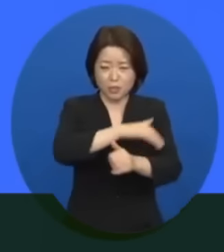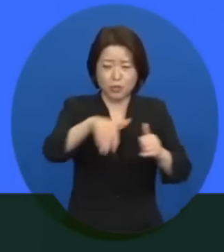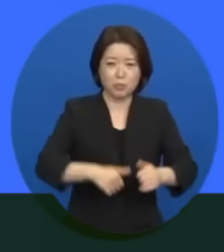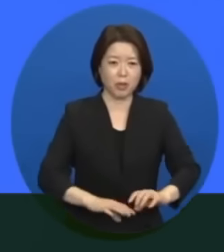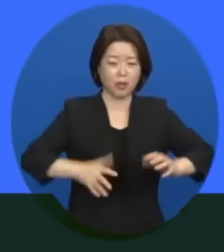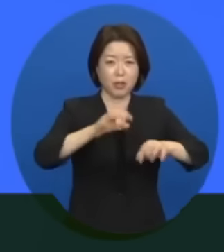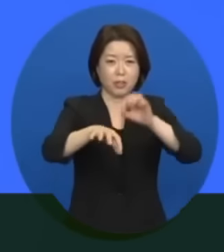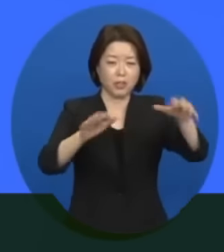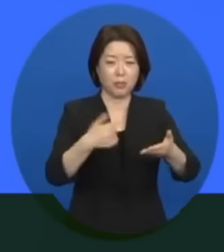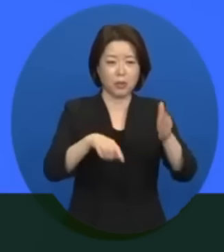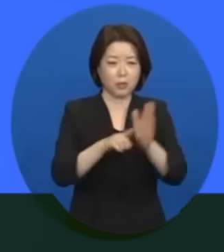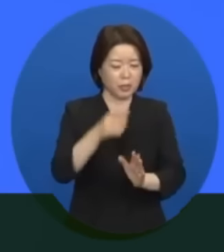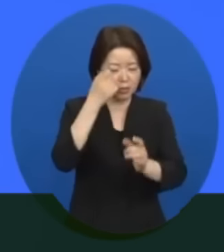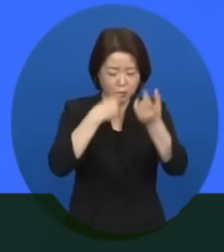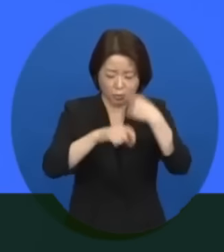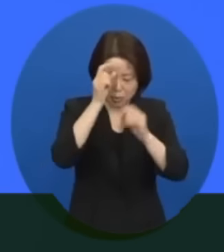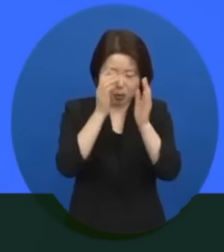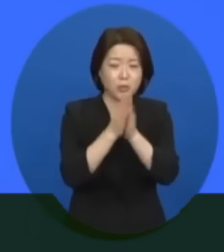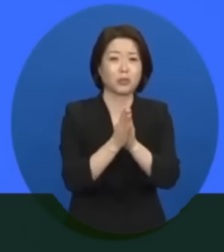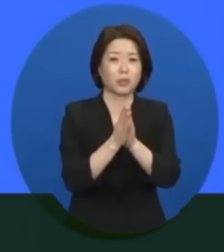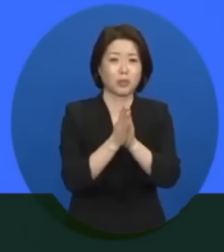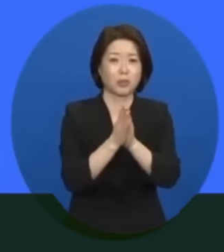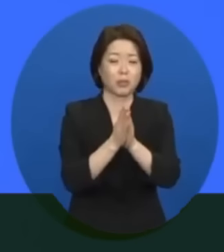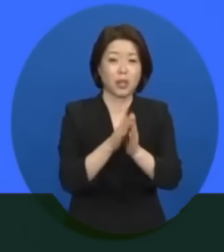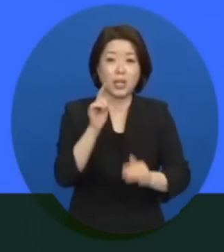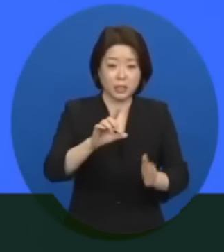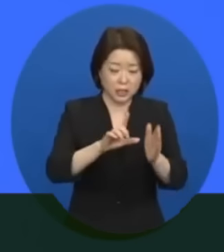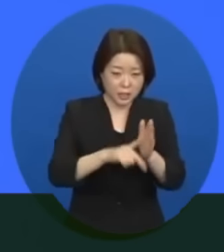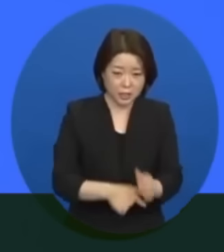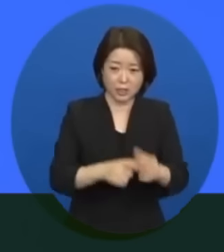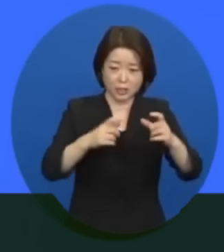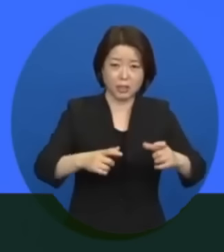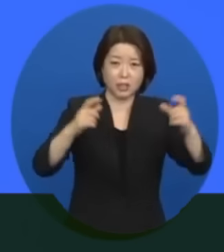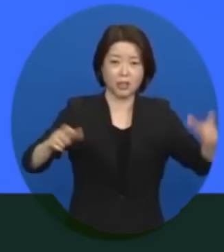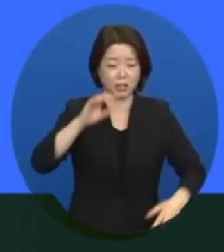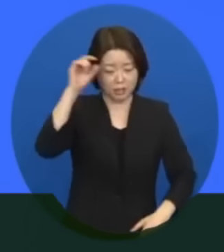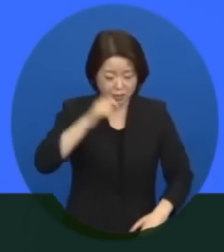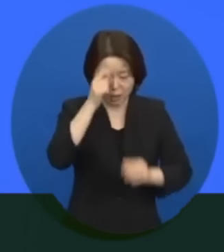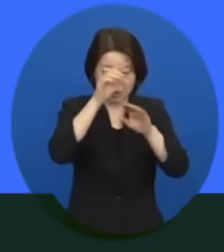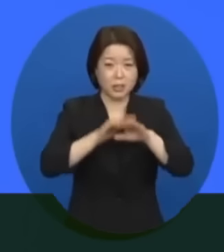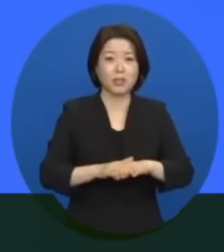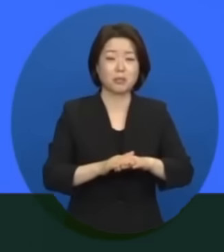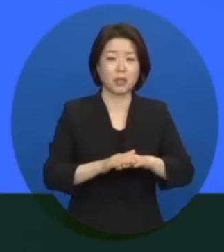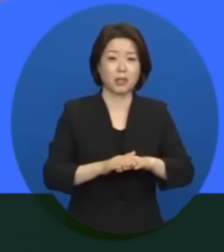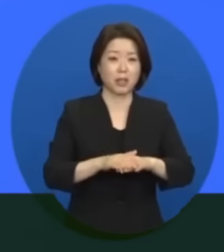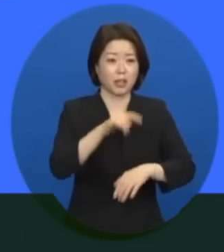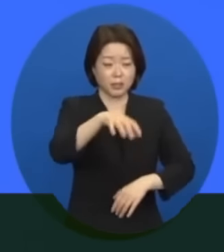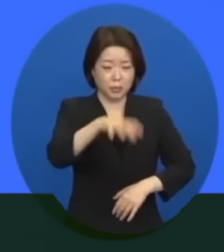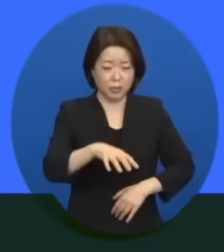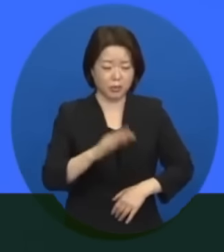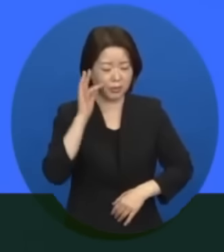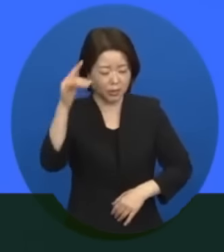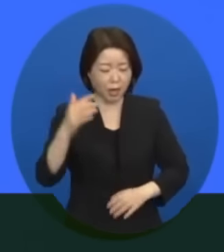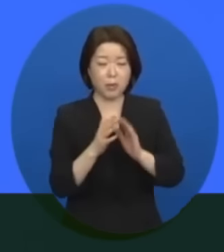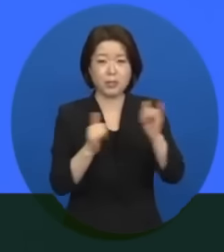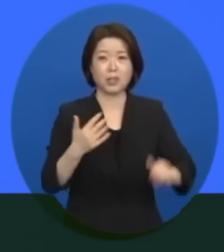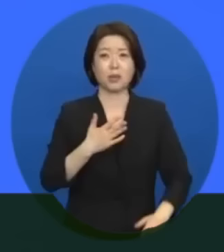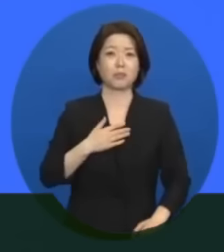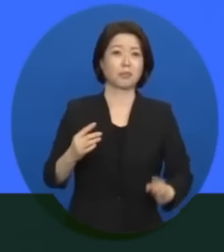눈물로 기도하고 기도의 시간도 늘어나서 새벽 예배까지 그 새벽 자리를 사모하는 사람으로